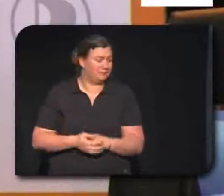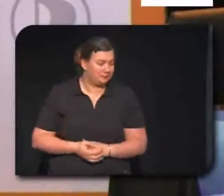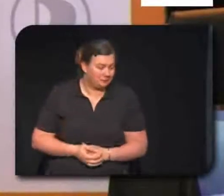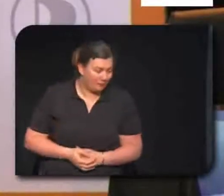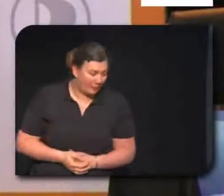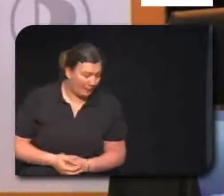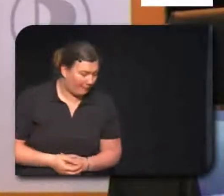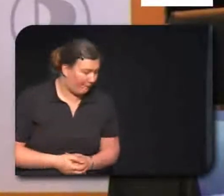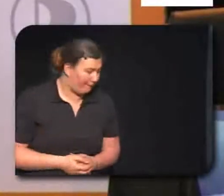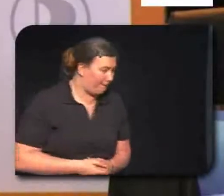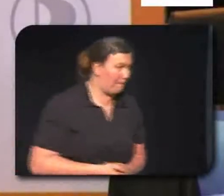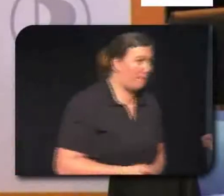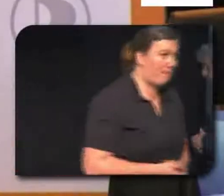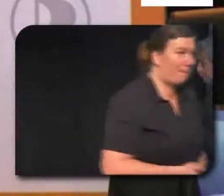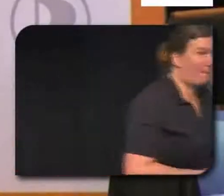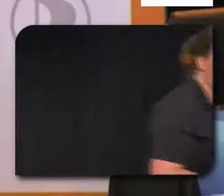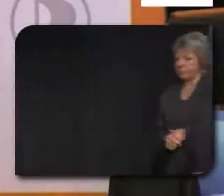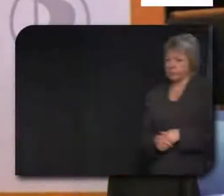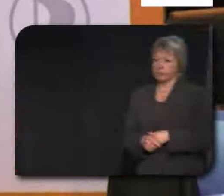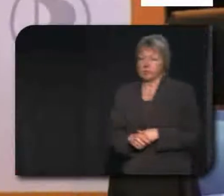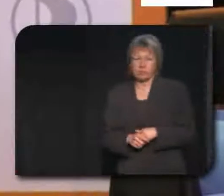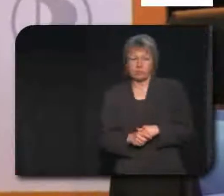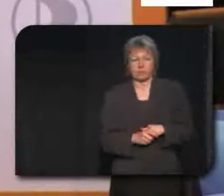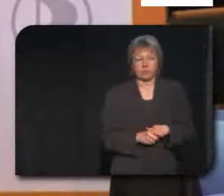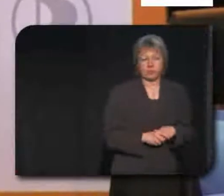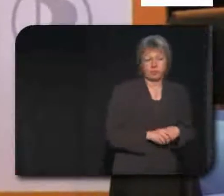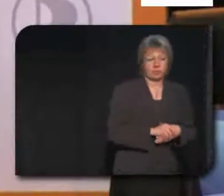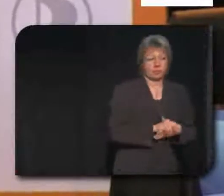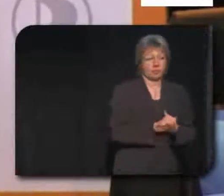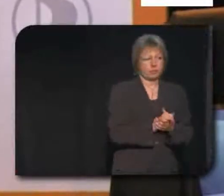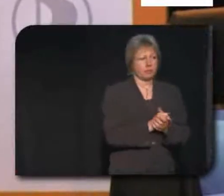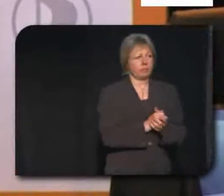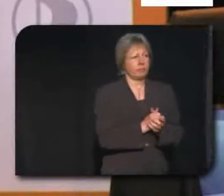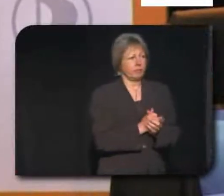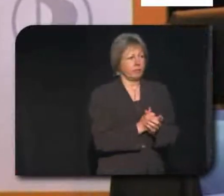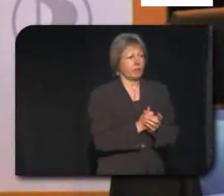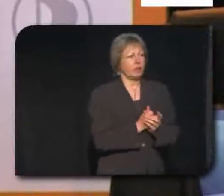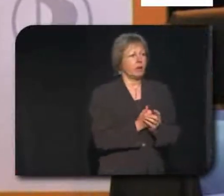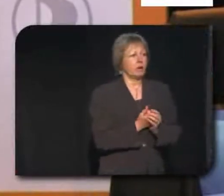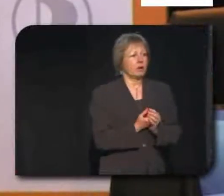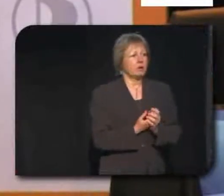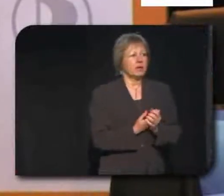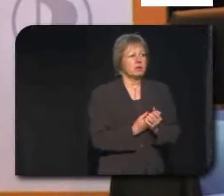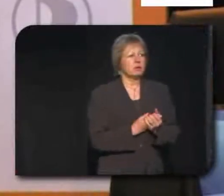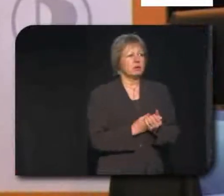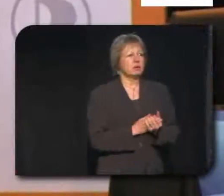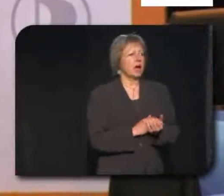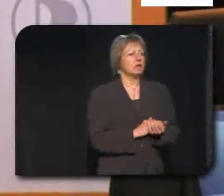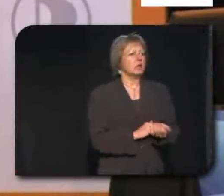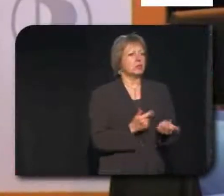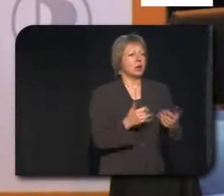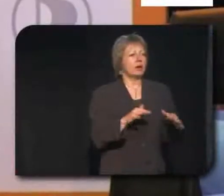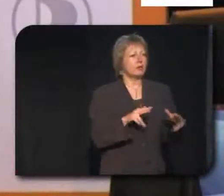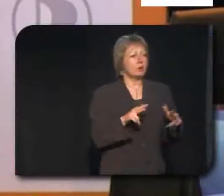nach Paragraph 11 Absatz 1 wollt ihr das so machen ja oder nein